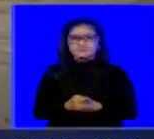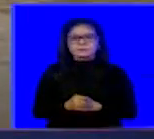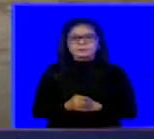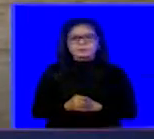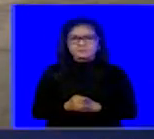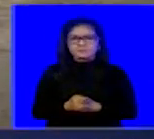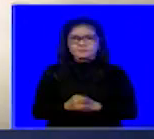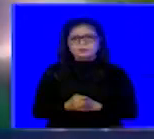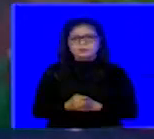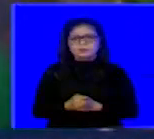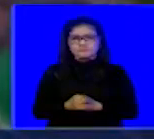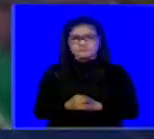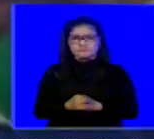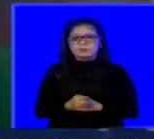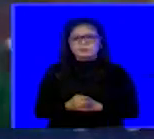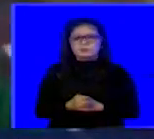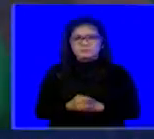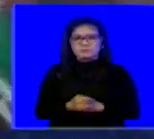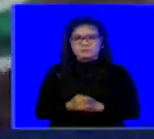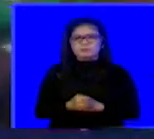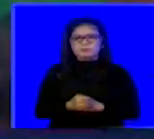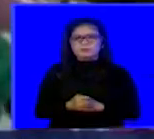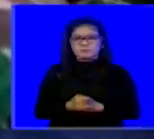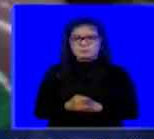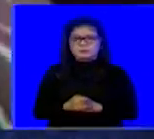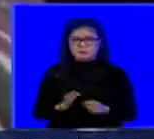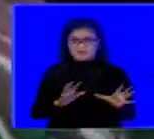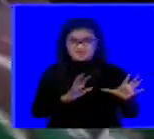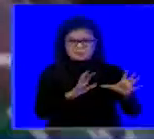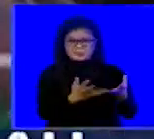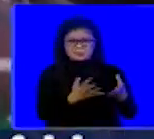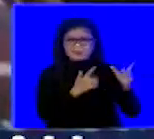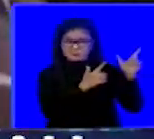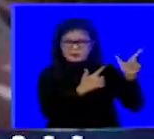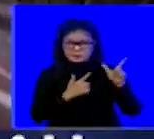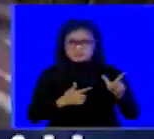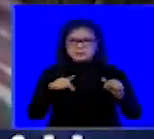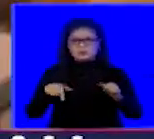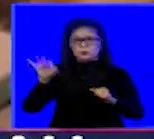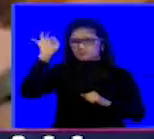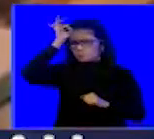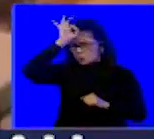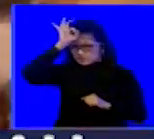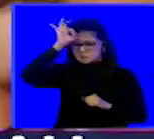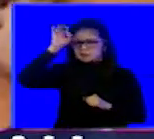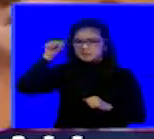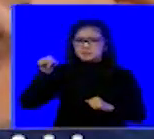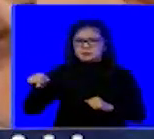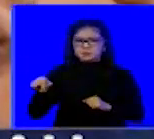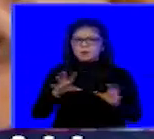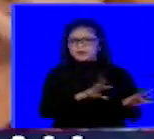Ho Hai dengan berhati-hati tim Yonif pararaider 305 divif 1 Kostrad mengevakuasi